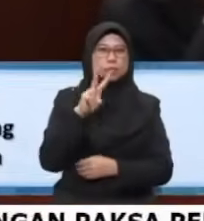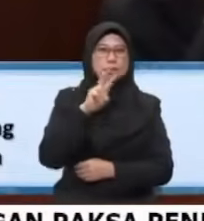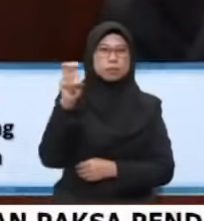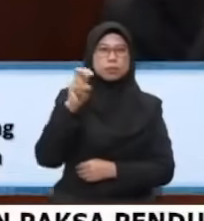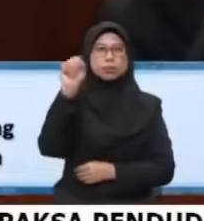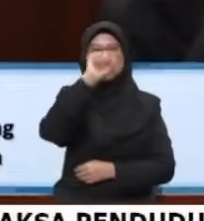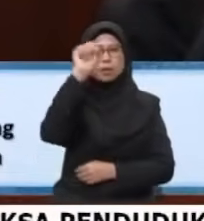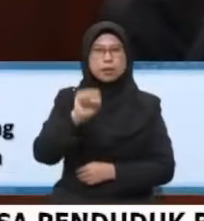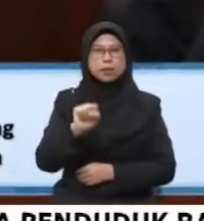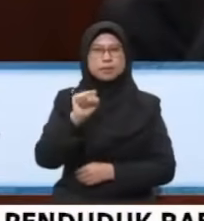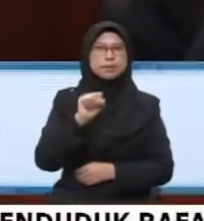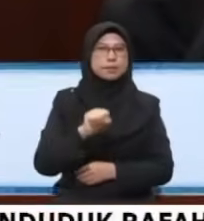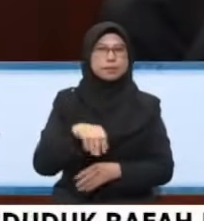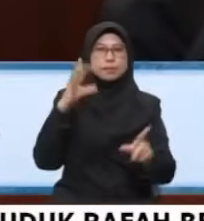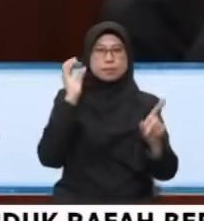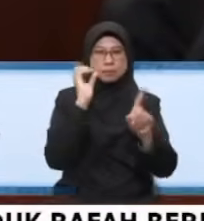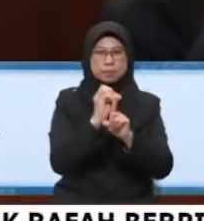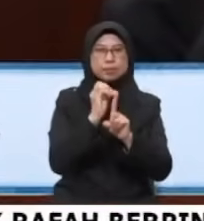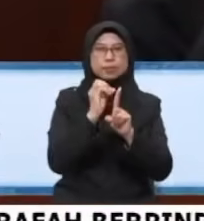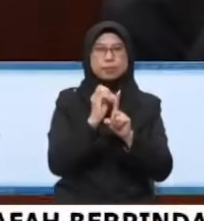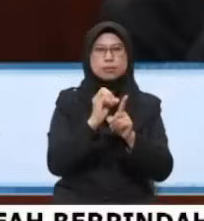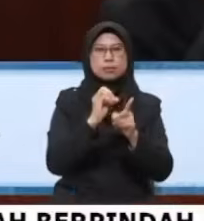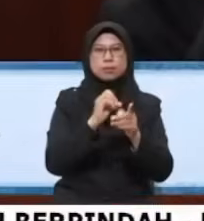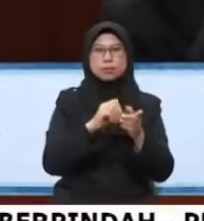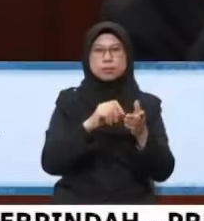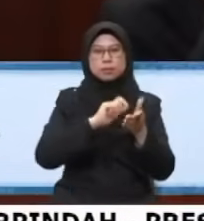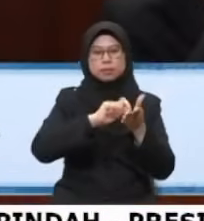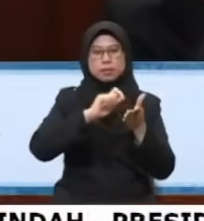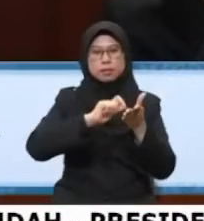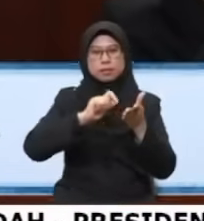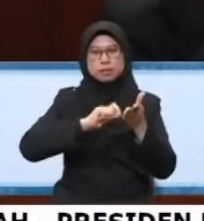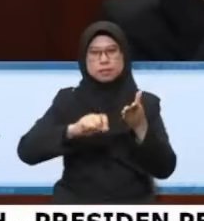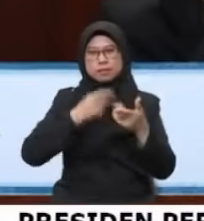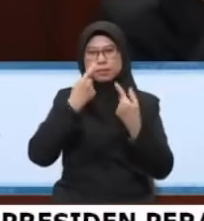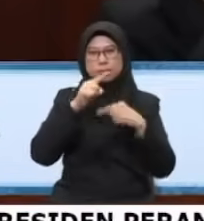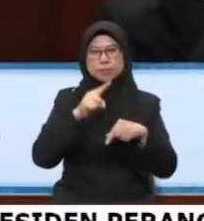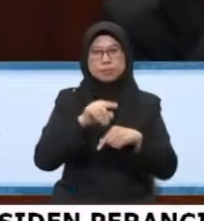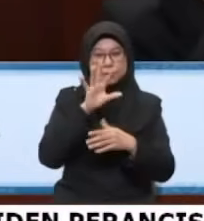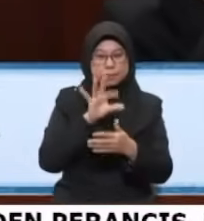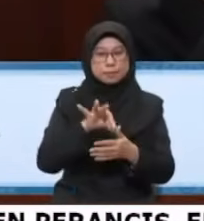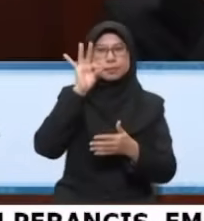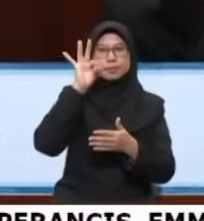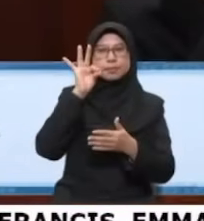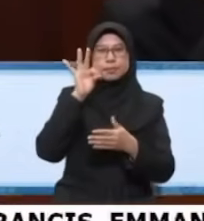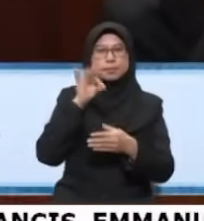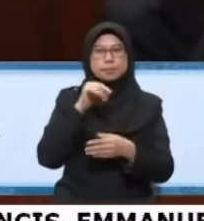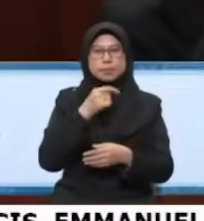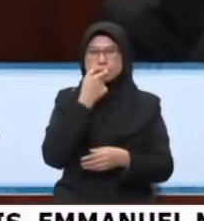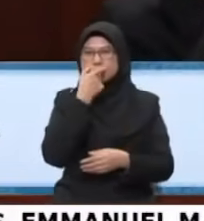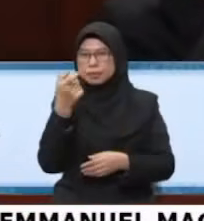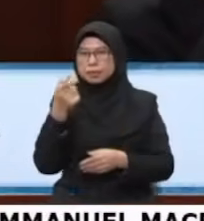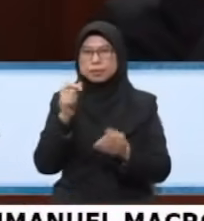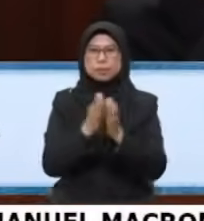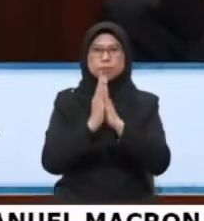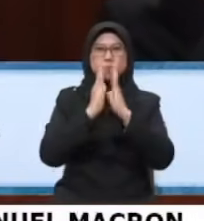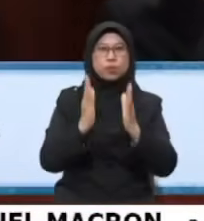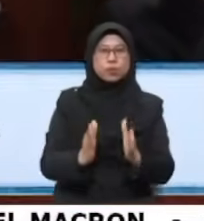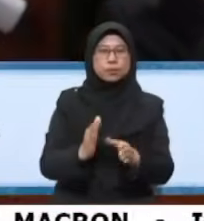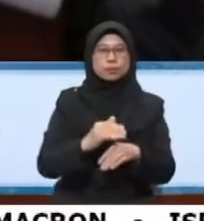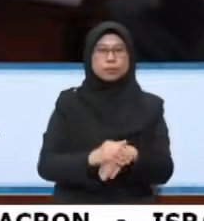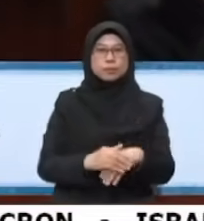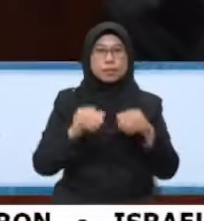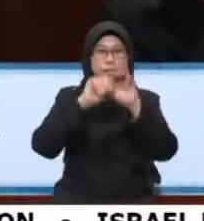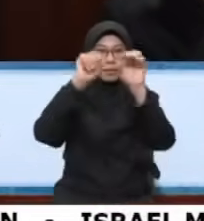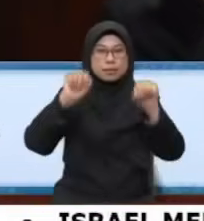soalan berbentuk objektif khusus untuk mengenal pasti kecenderungan pemohon sistem ini